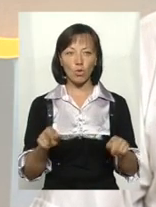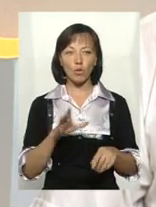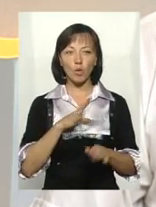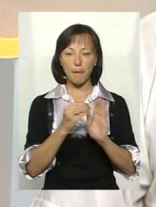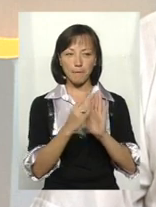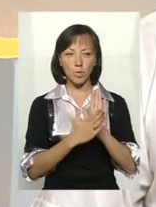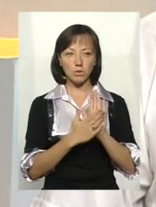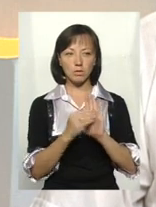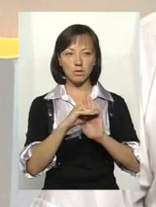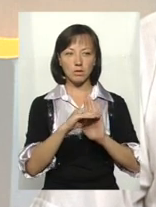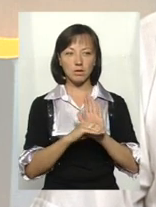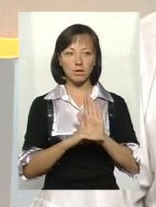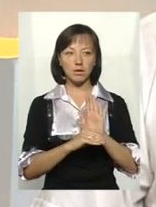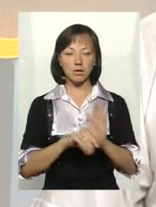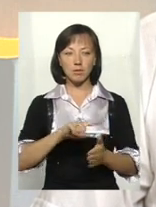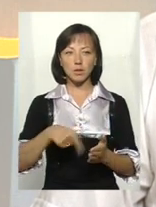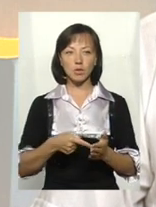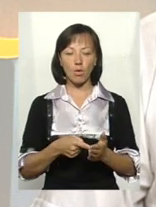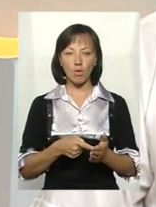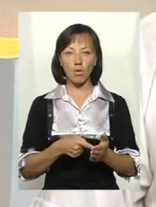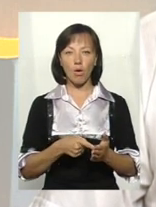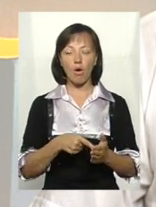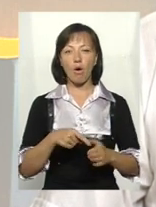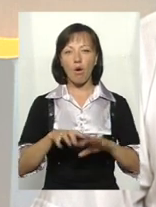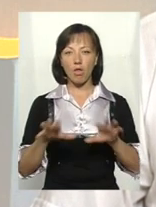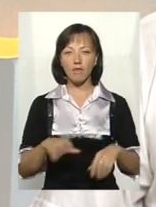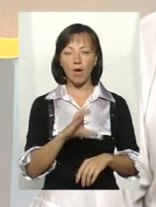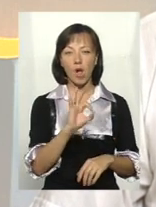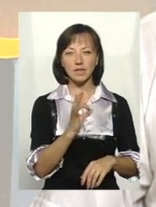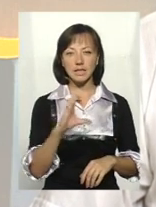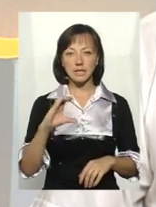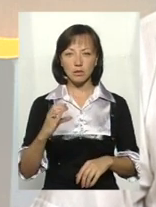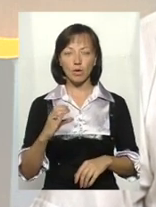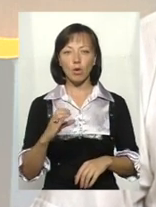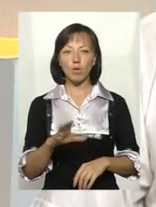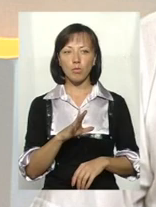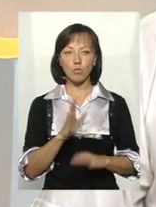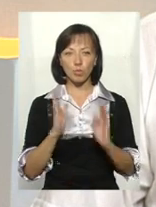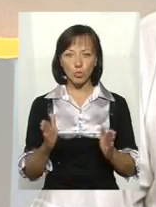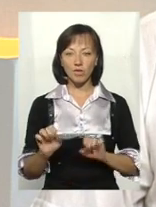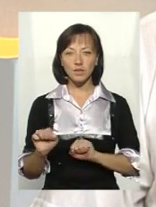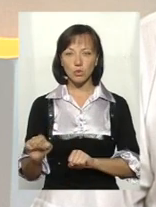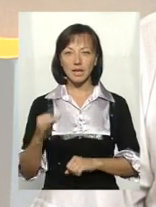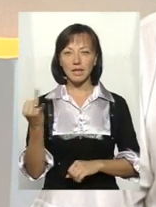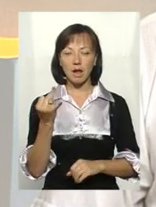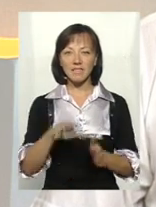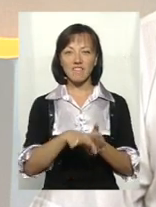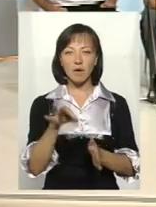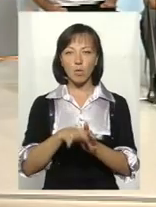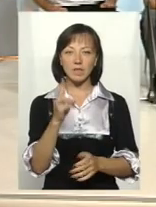пункти нашого міського голови Олександра Сергійовича Семчишина. Буду відстоювати інтереси виборців.